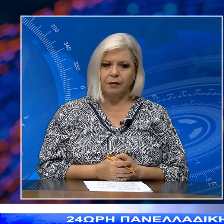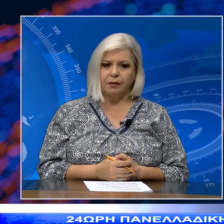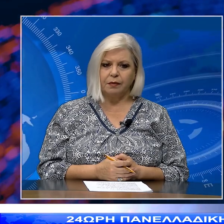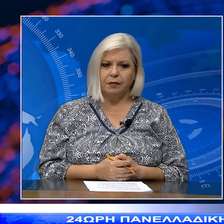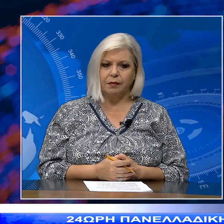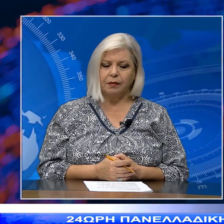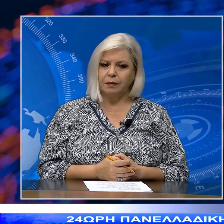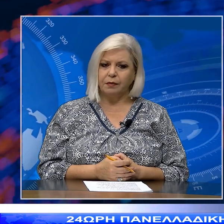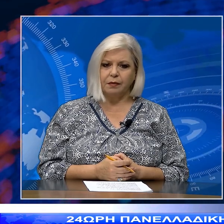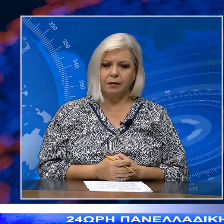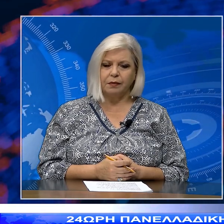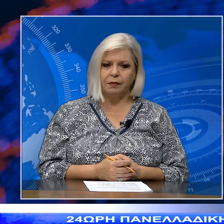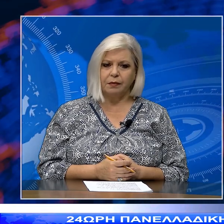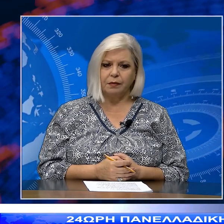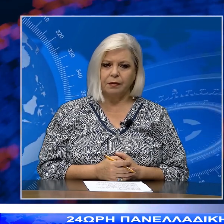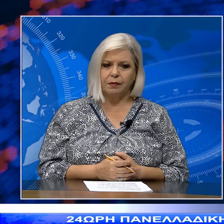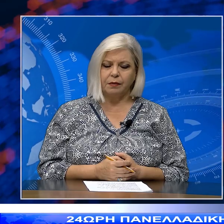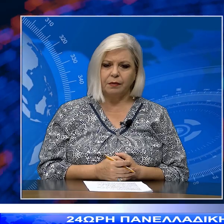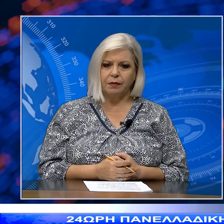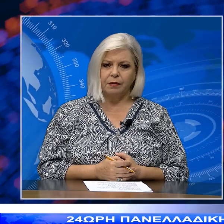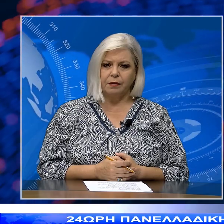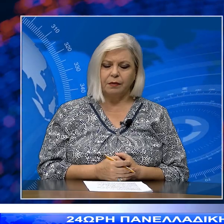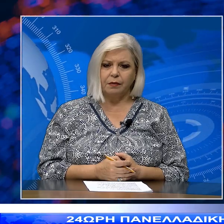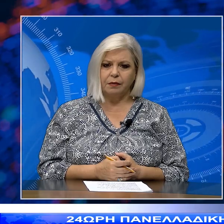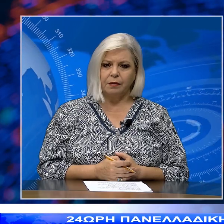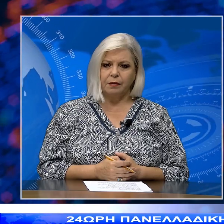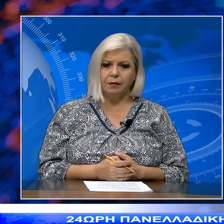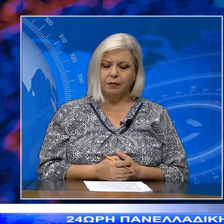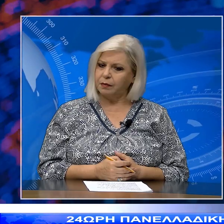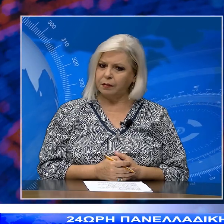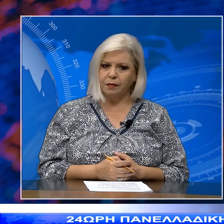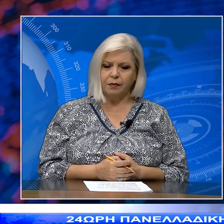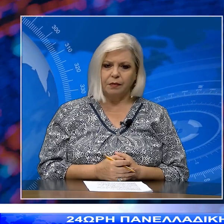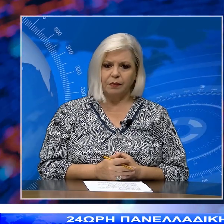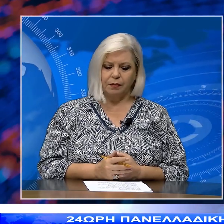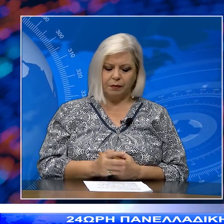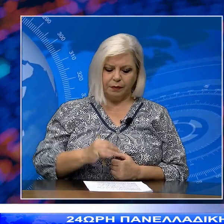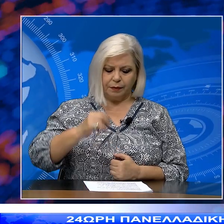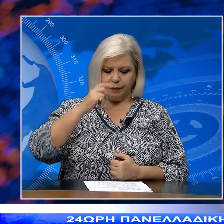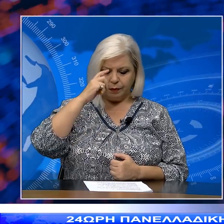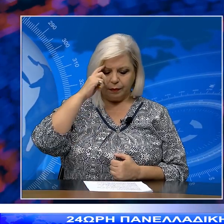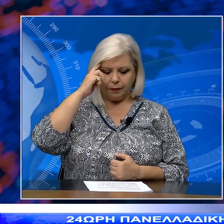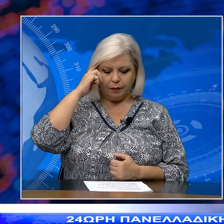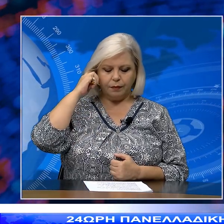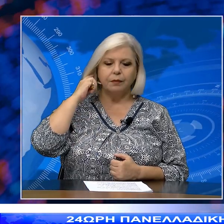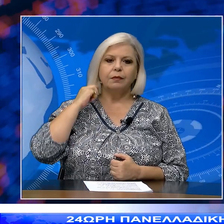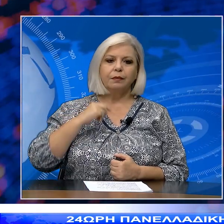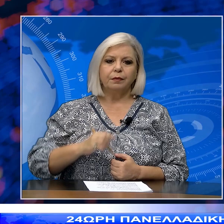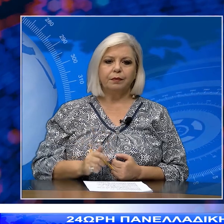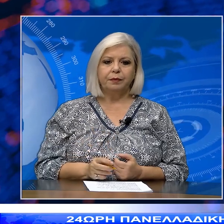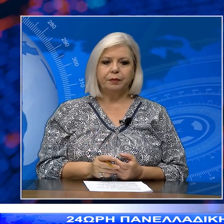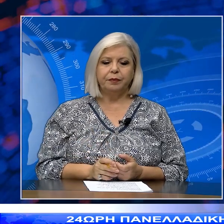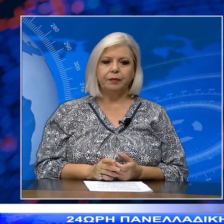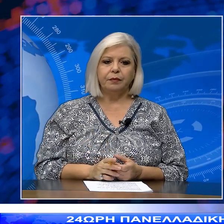πλειοψηφία του ιδιωτικού τομέα συμμετέχει. Mm-hmm. Να πω όμως και κάτι άλλο για το νομοσχέδιο, ότι μέσα σε όλα αυτά που